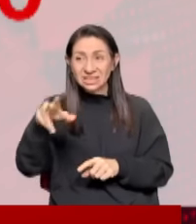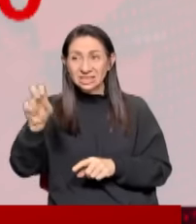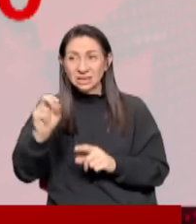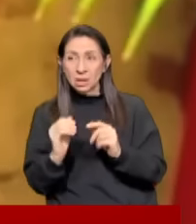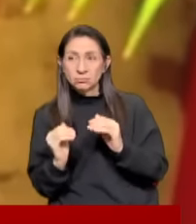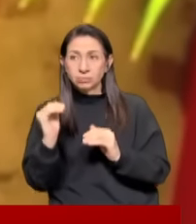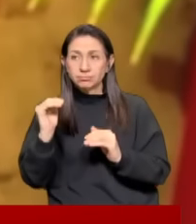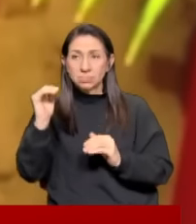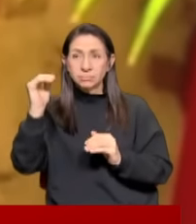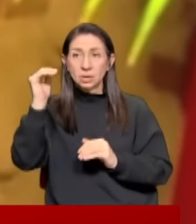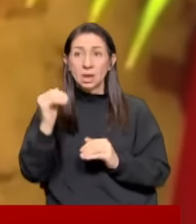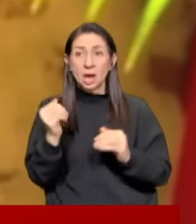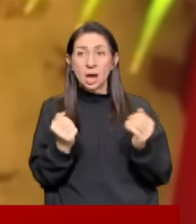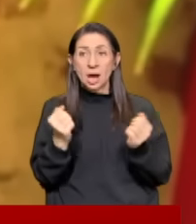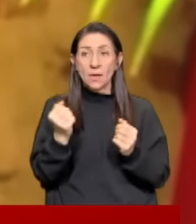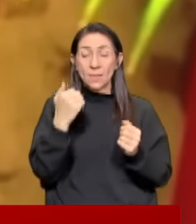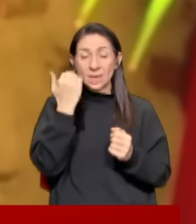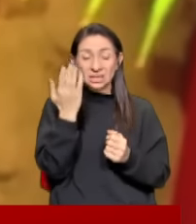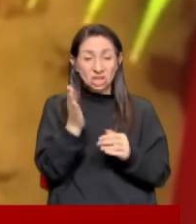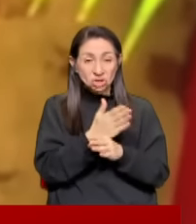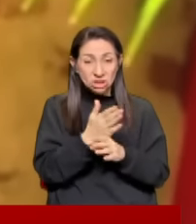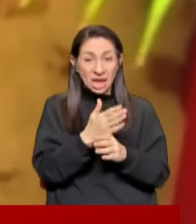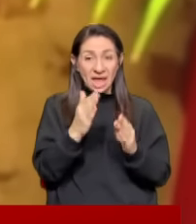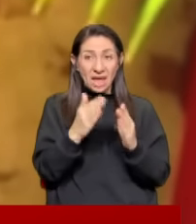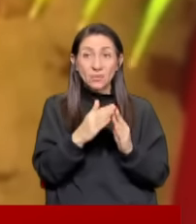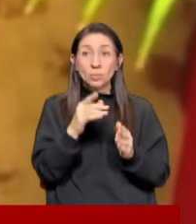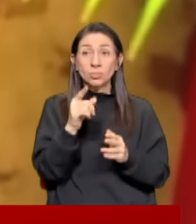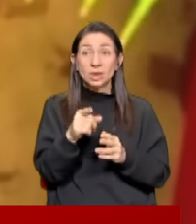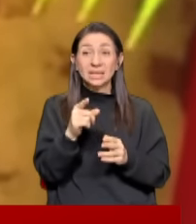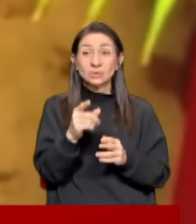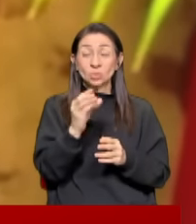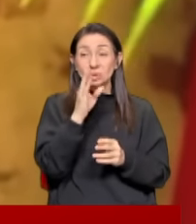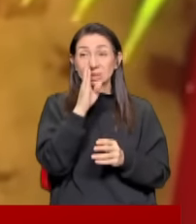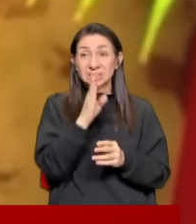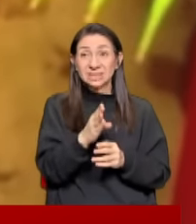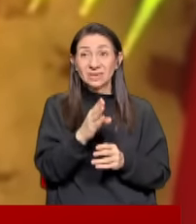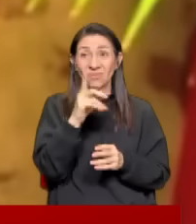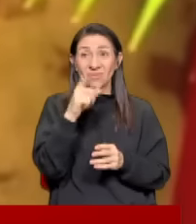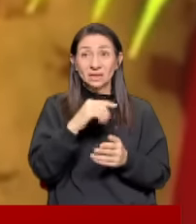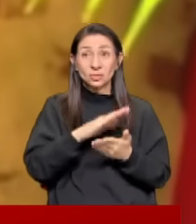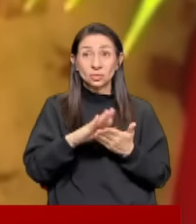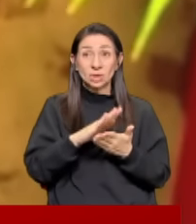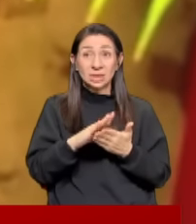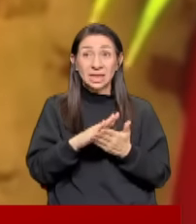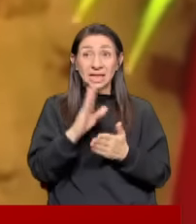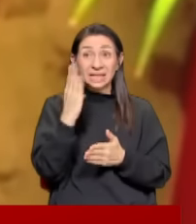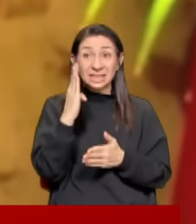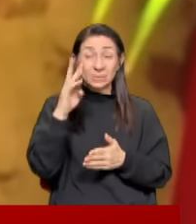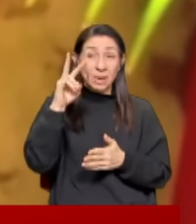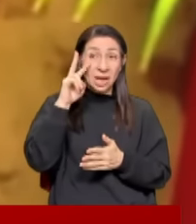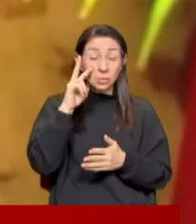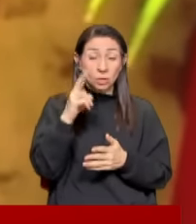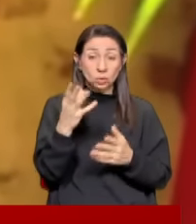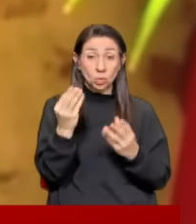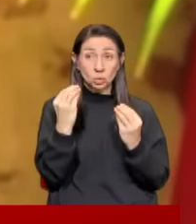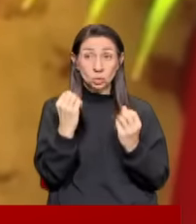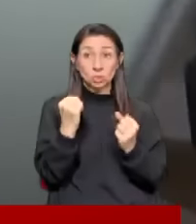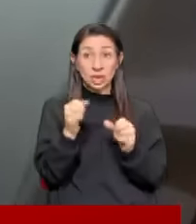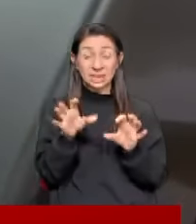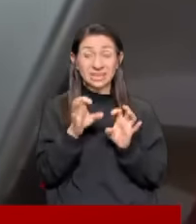%45-50-80'e çıktı. Otomotiv, beyaz eşya, konut, evet. Buralarda ciddi bir vergi düzenlemesiyle birlikte Kasım Aralık'ta bunlar da çok güçlü bir